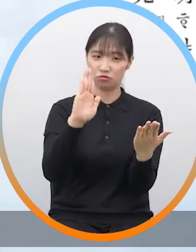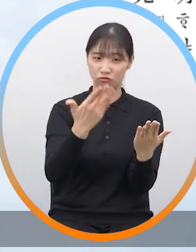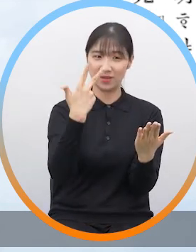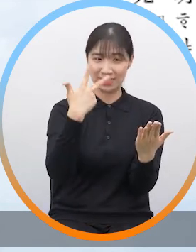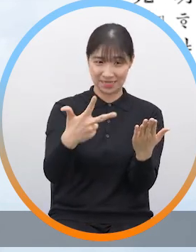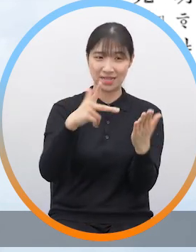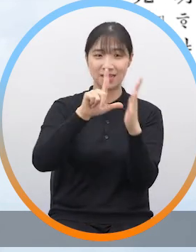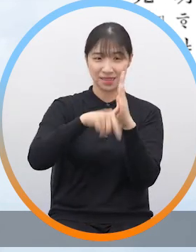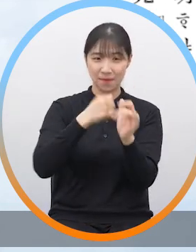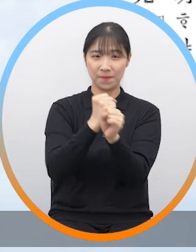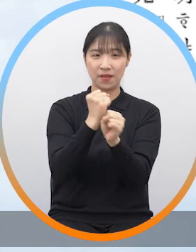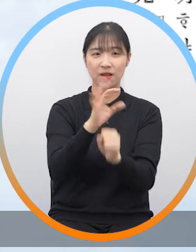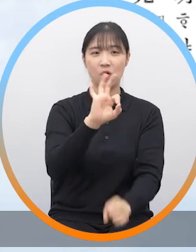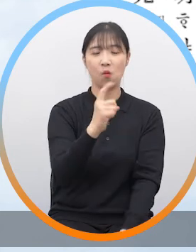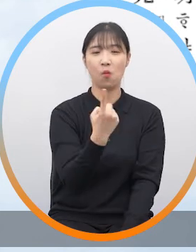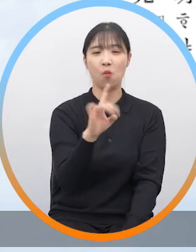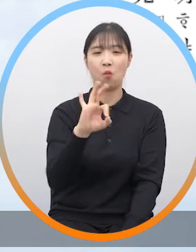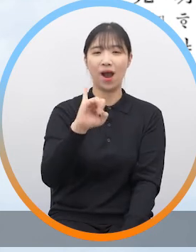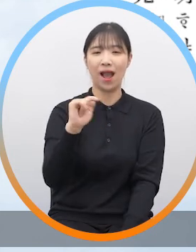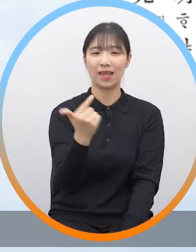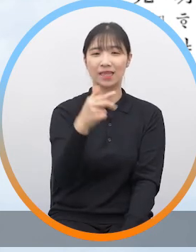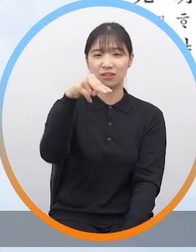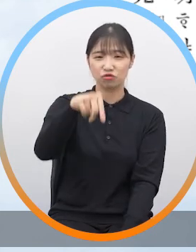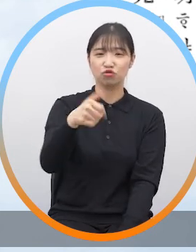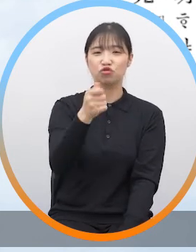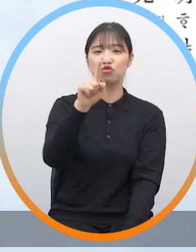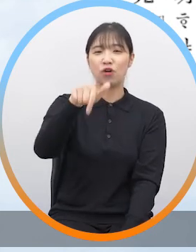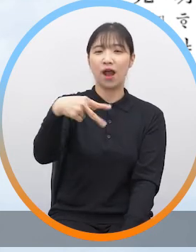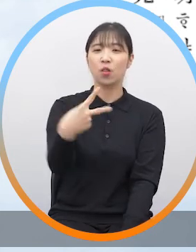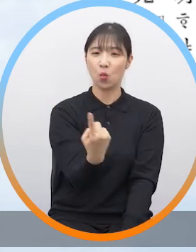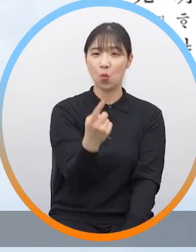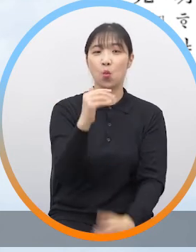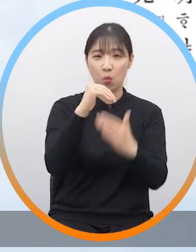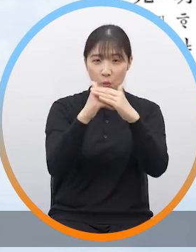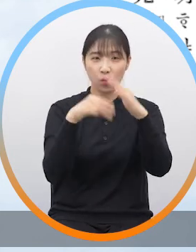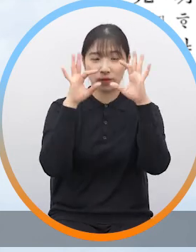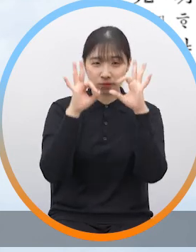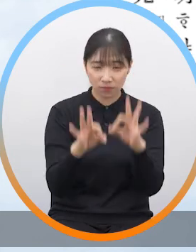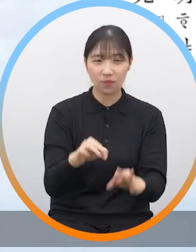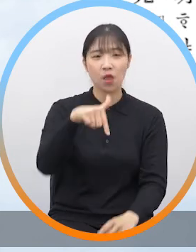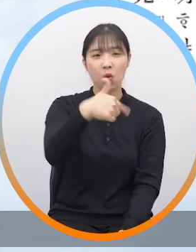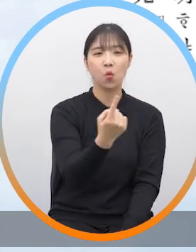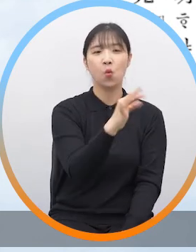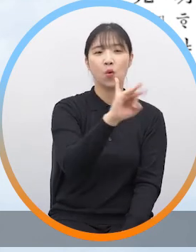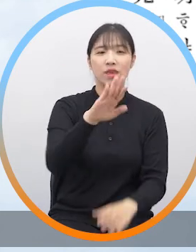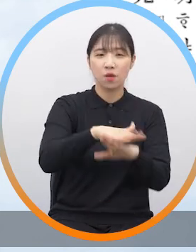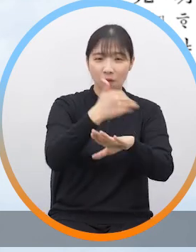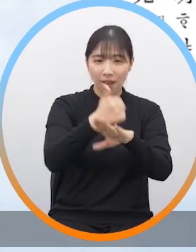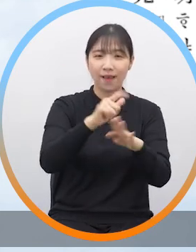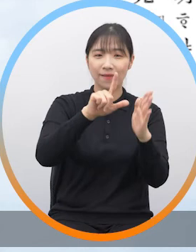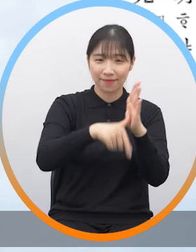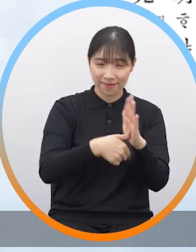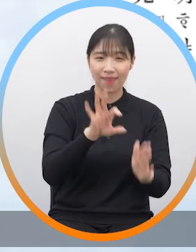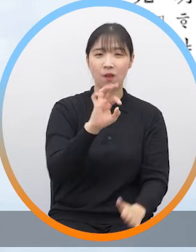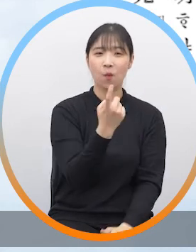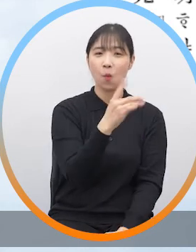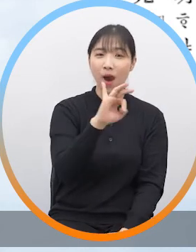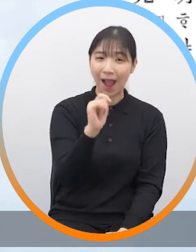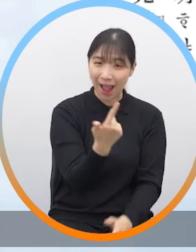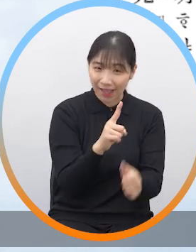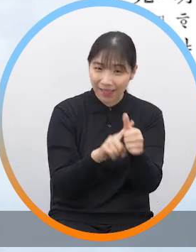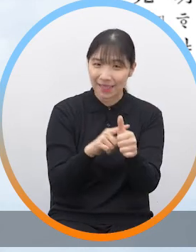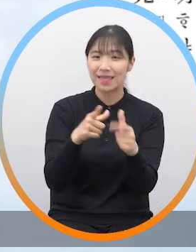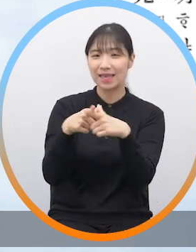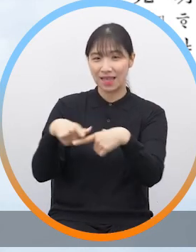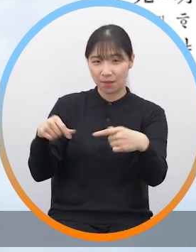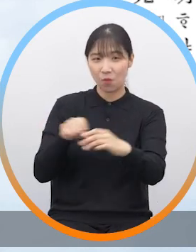1907년에 만들어진 왕인 수학도에 뭐라고 나오냐, 고유왕 때에는 왕인이 일본에